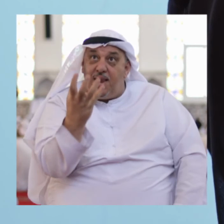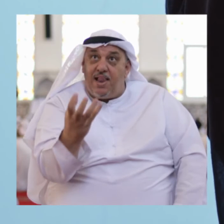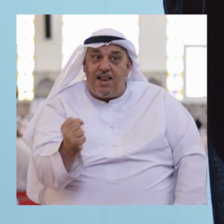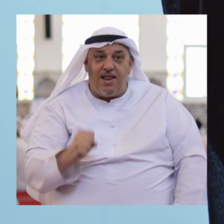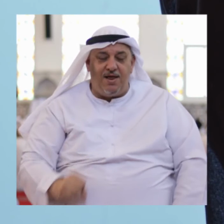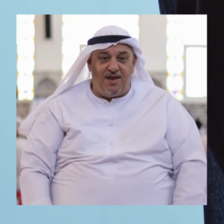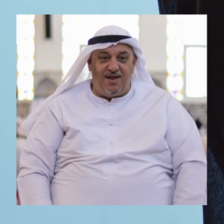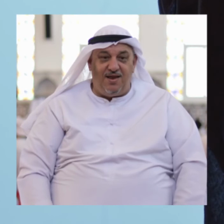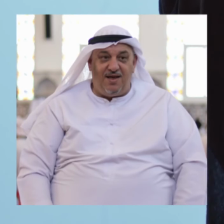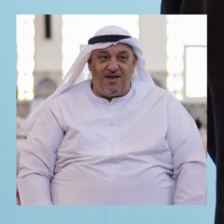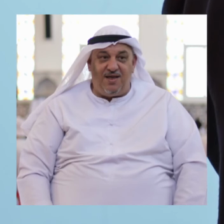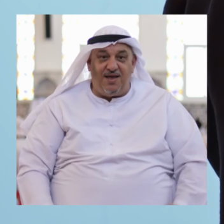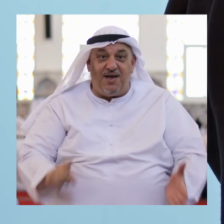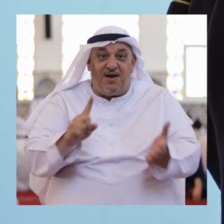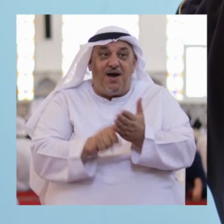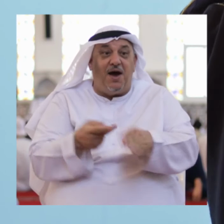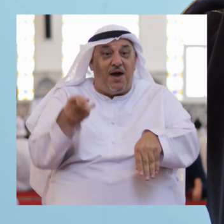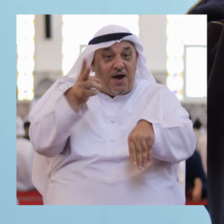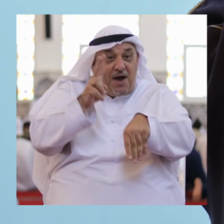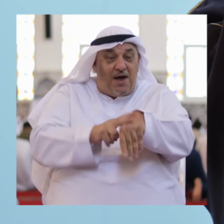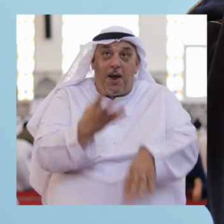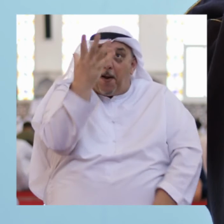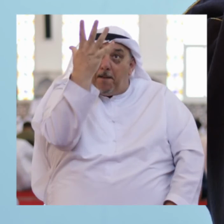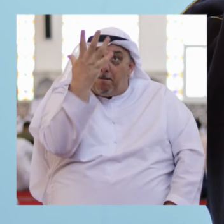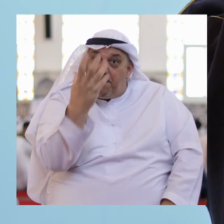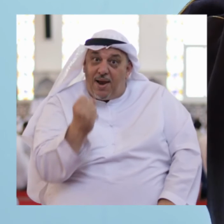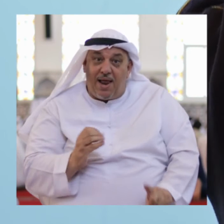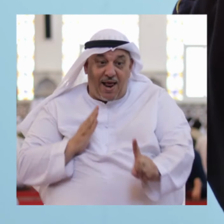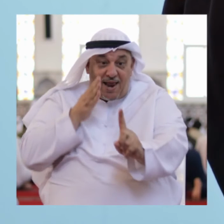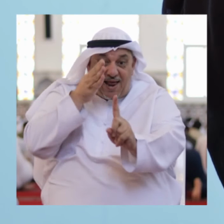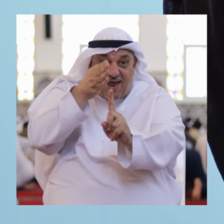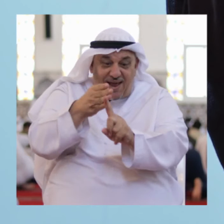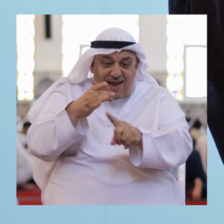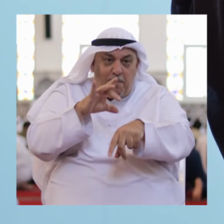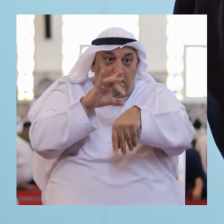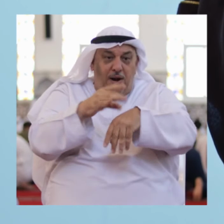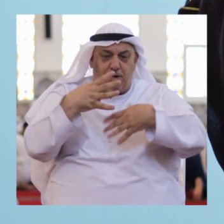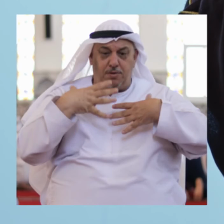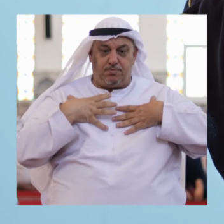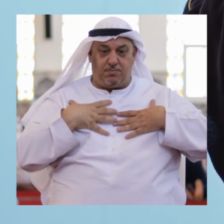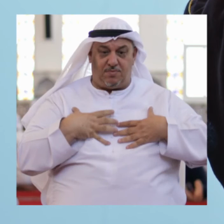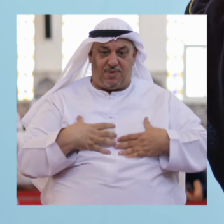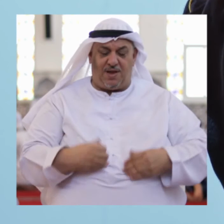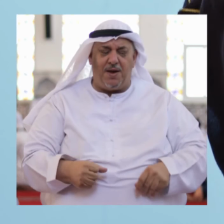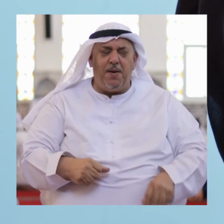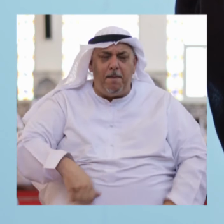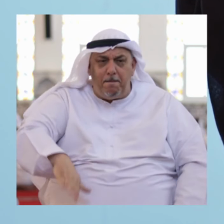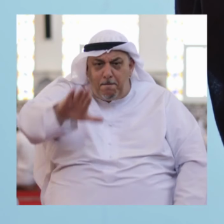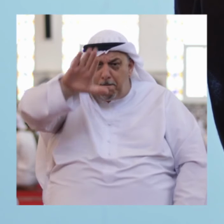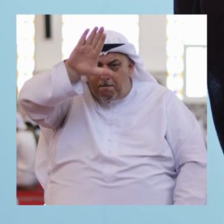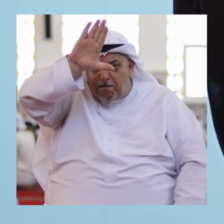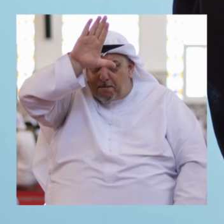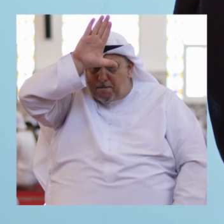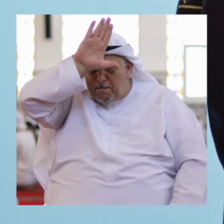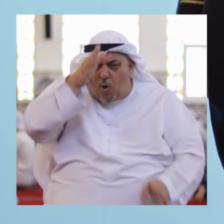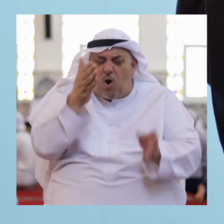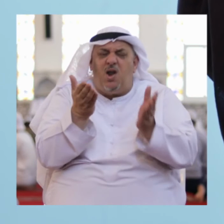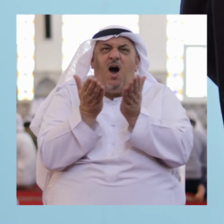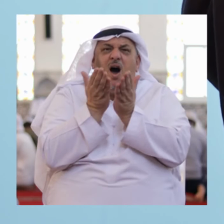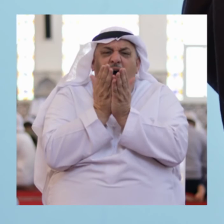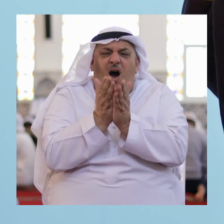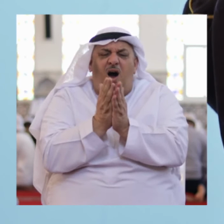وان عاده عشيه الا صلى عليه سبعون